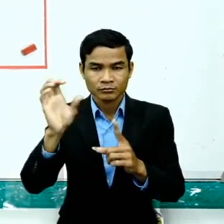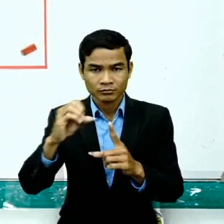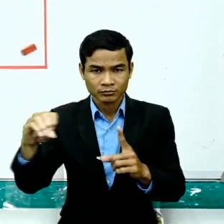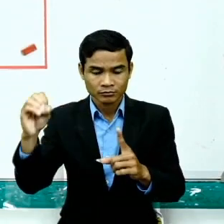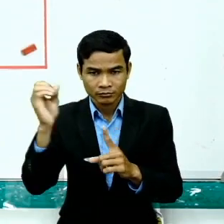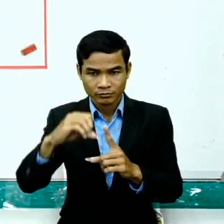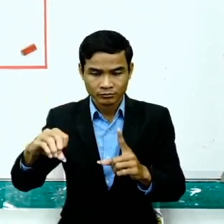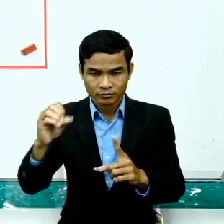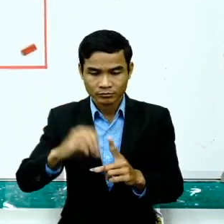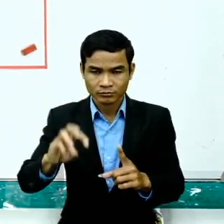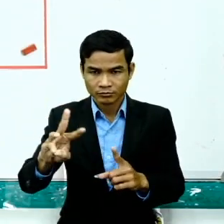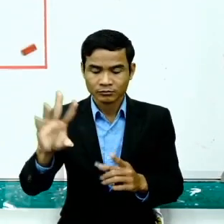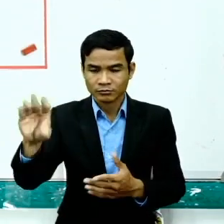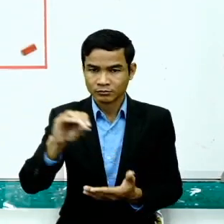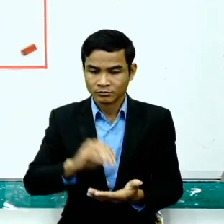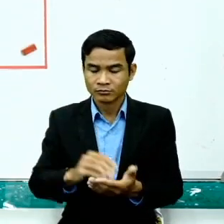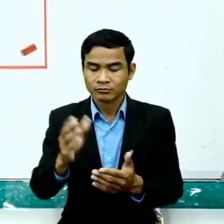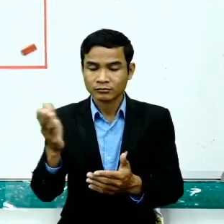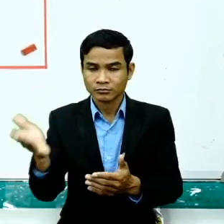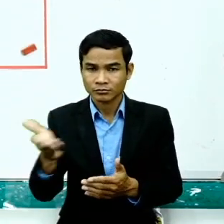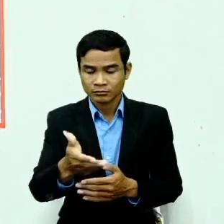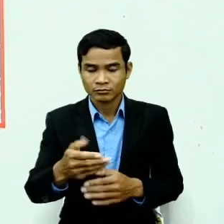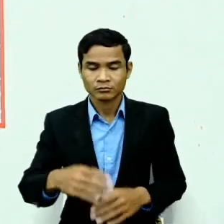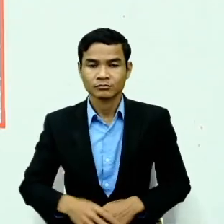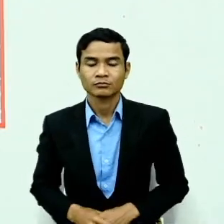xếp hơi đọc bạc con côn thằng ạc nìa chà